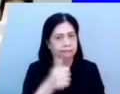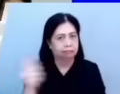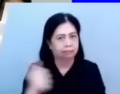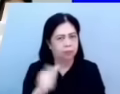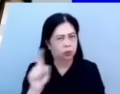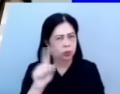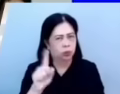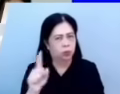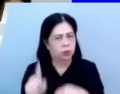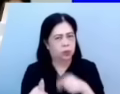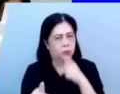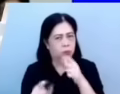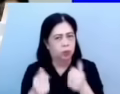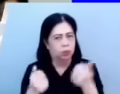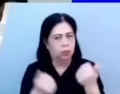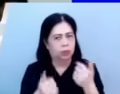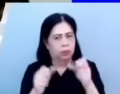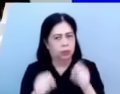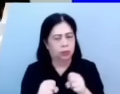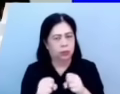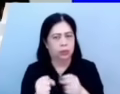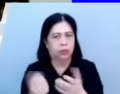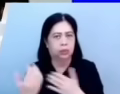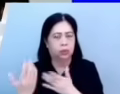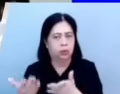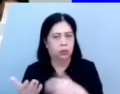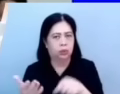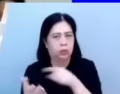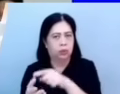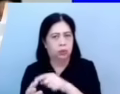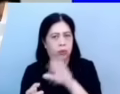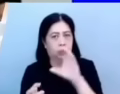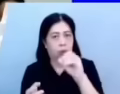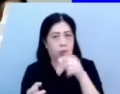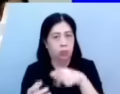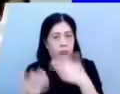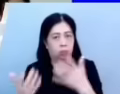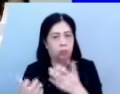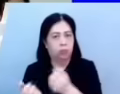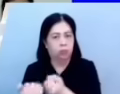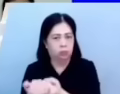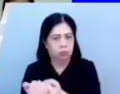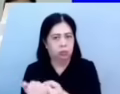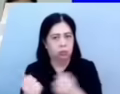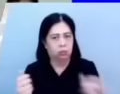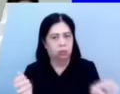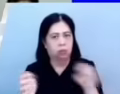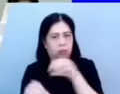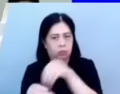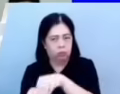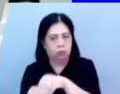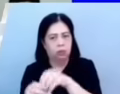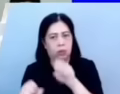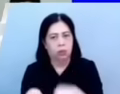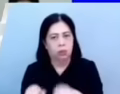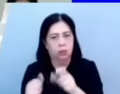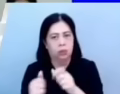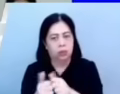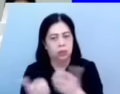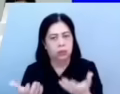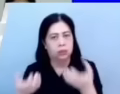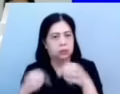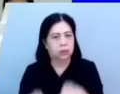po. Pwede po yan sa low-in ng mga operators na nag-consolidate. So, magkakaroon pa po sila ng chance